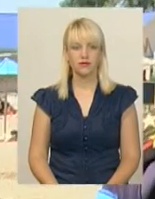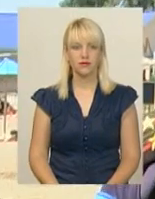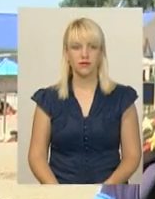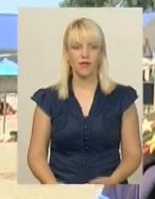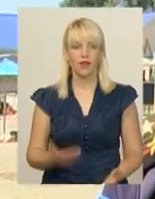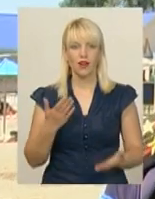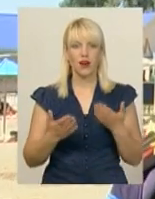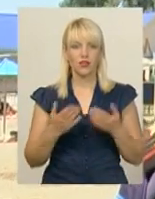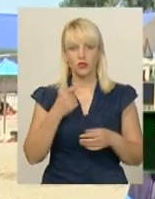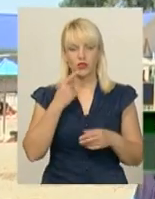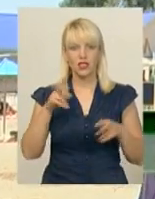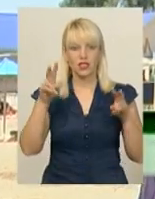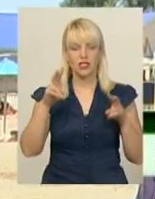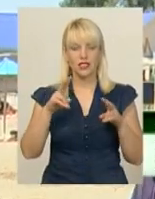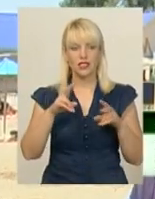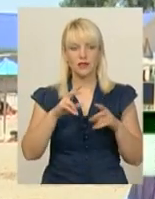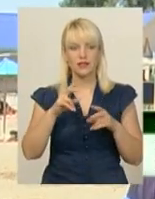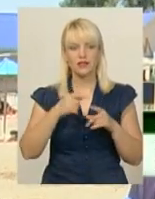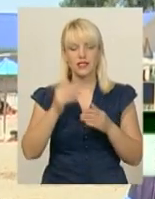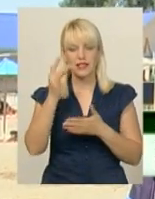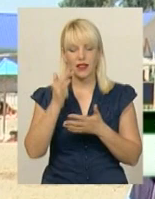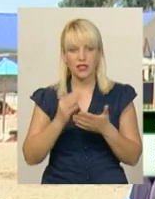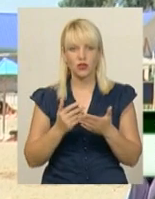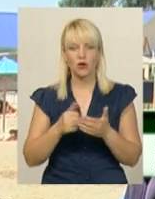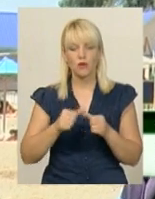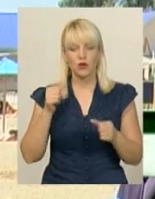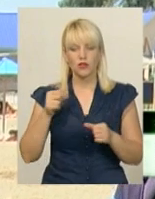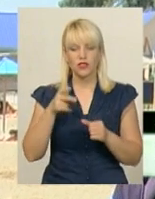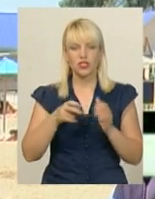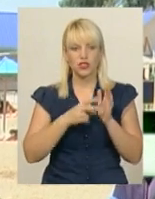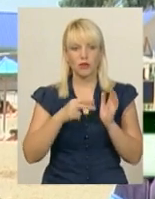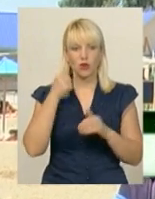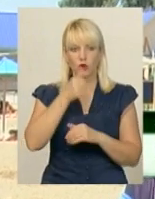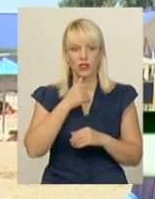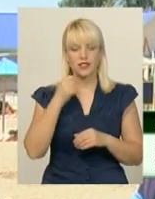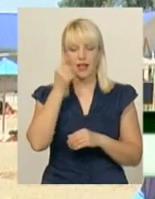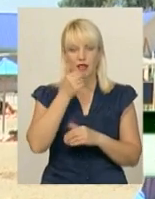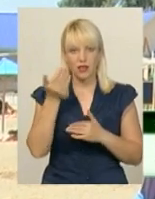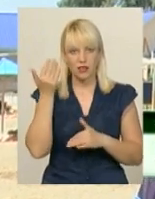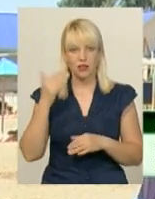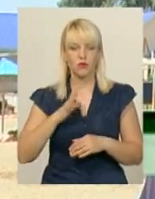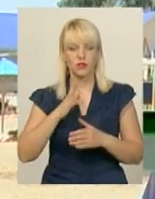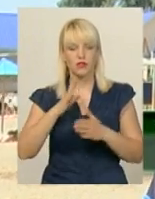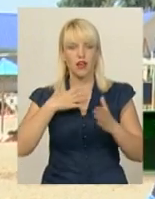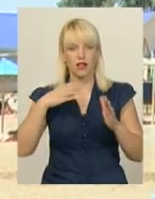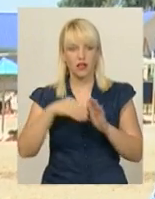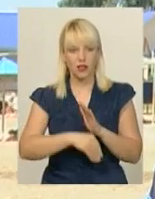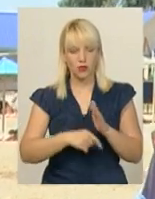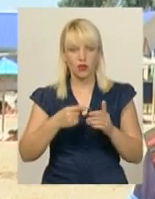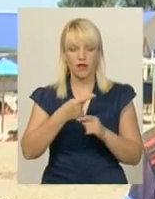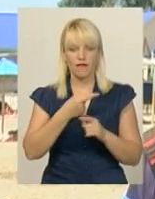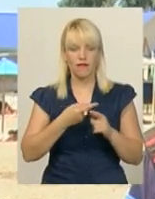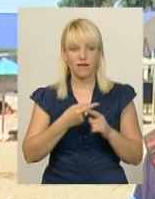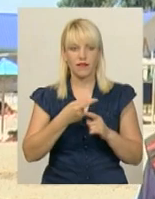Якщо взяти статистику за минулий 2017 рік, то за рік на водоймах області загинуло від негативних факторів